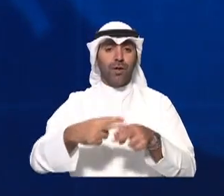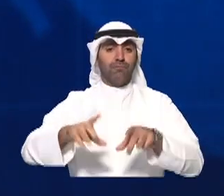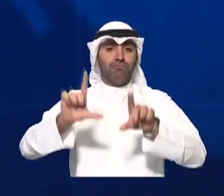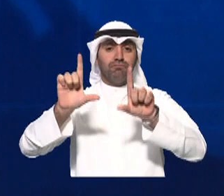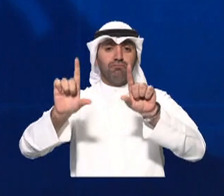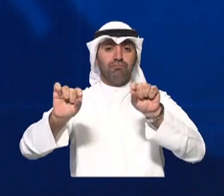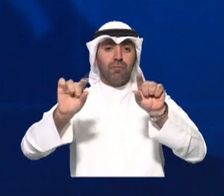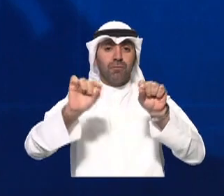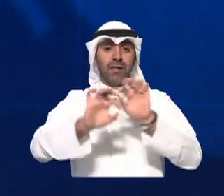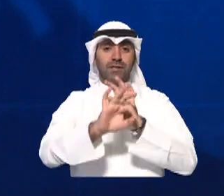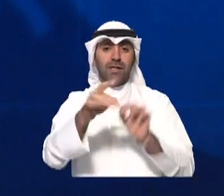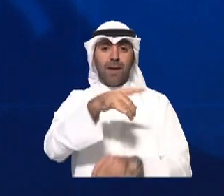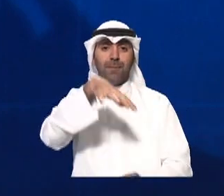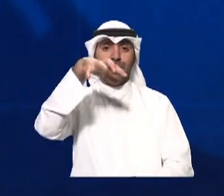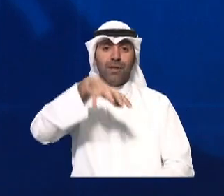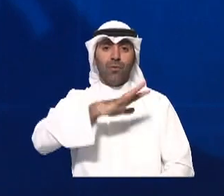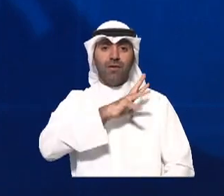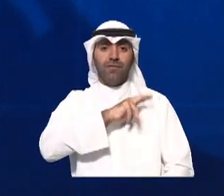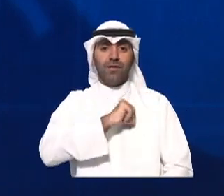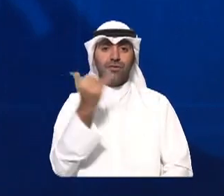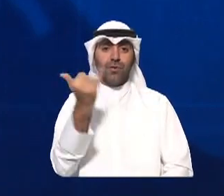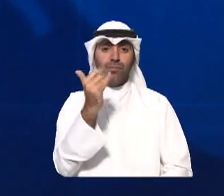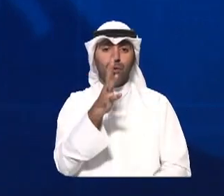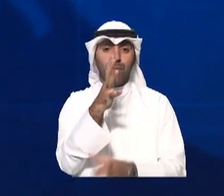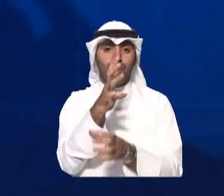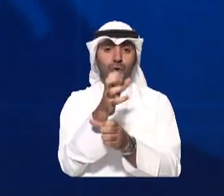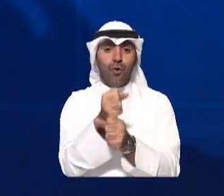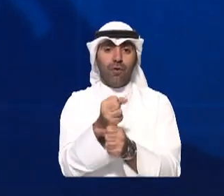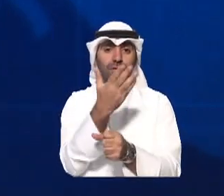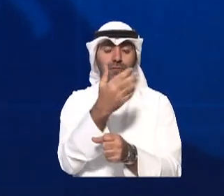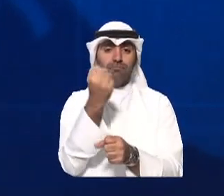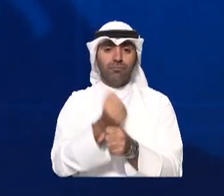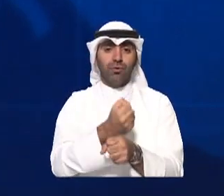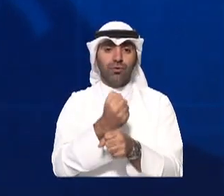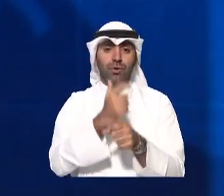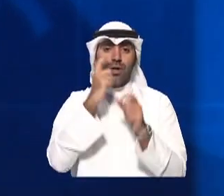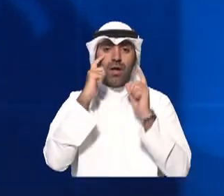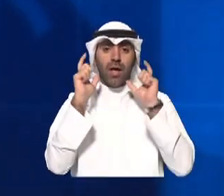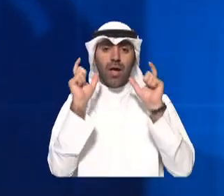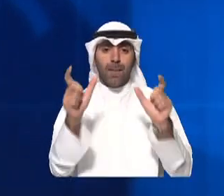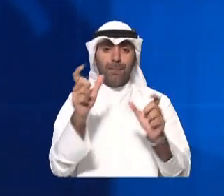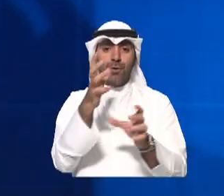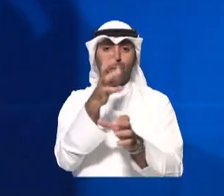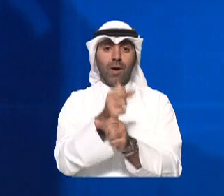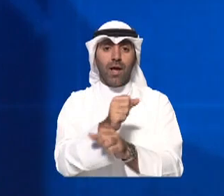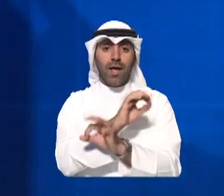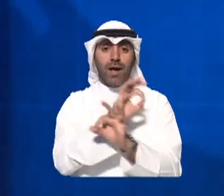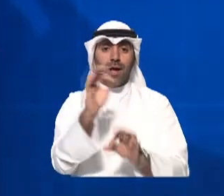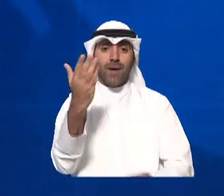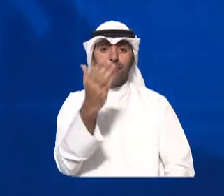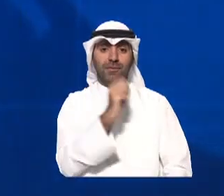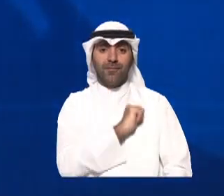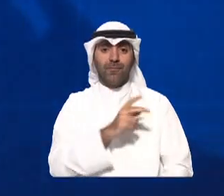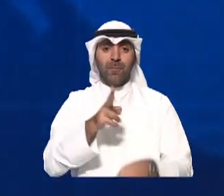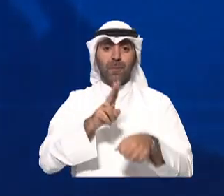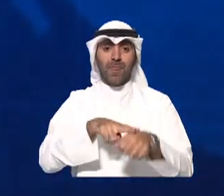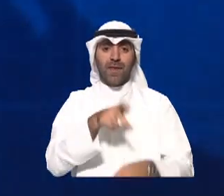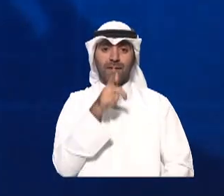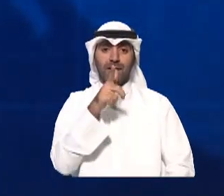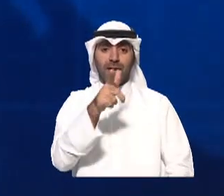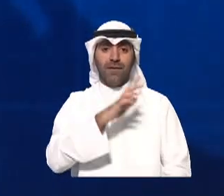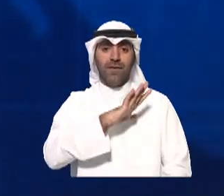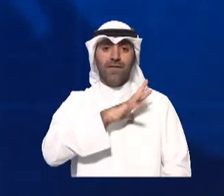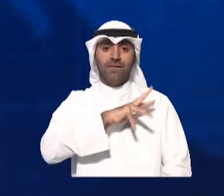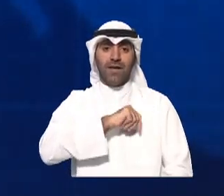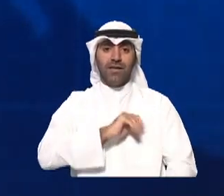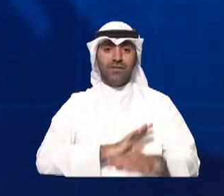دولة فلسطين وقضيتها الحقة والمشروعة. وأكد أن فلسطين وأبناؤها الأعزاء قادرين بما يملكونه